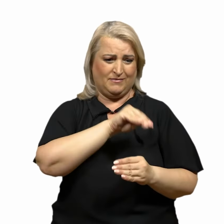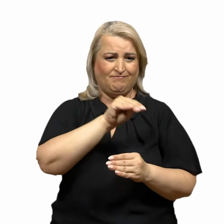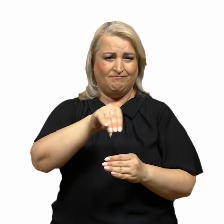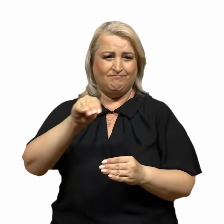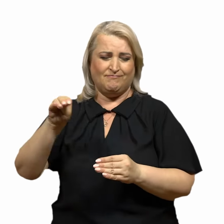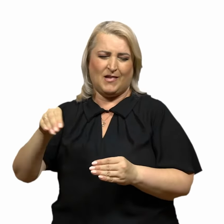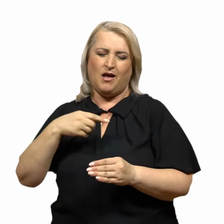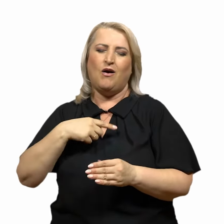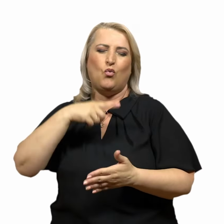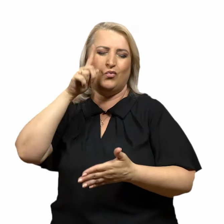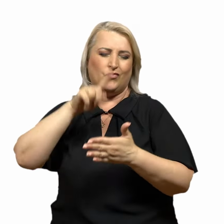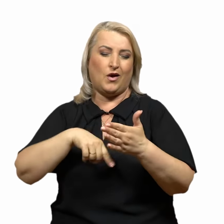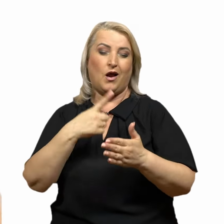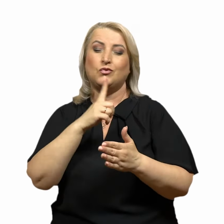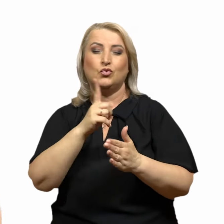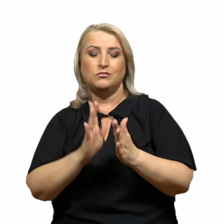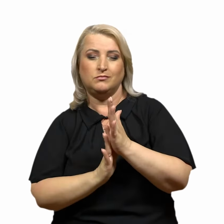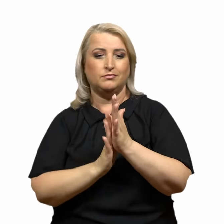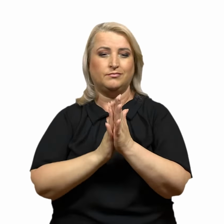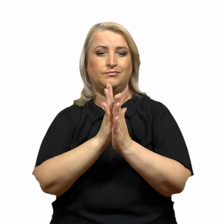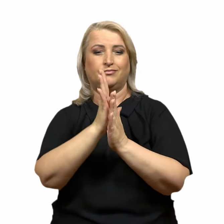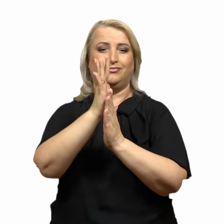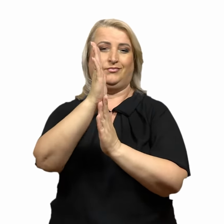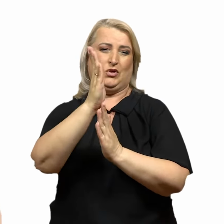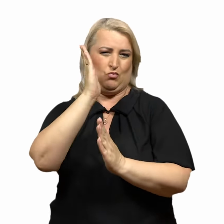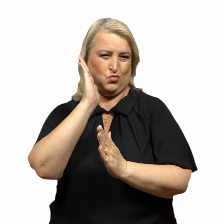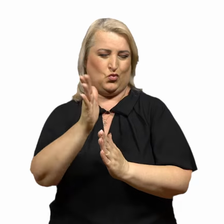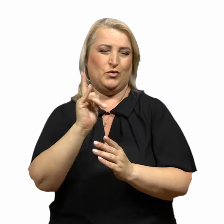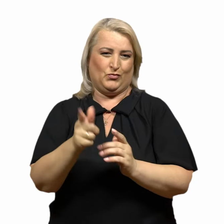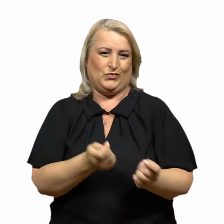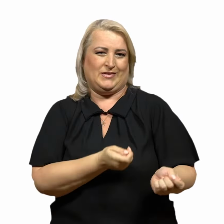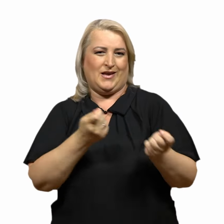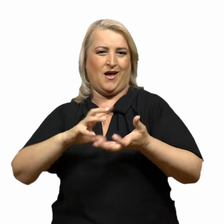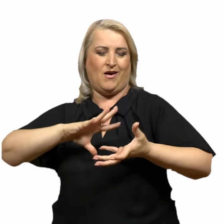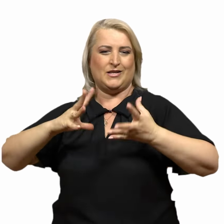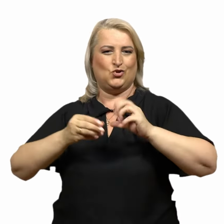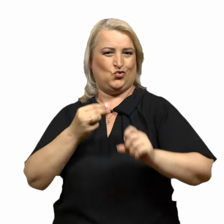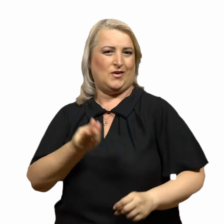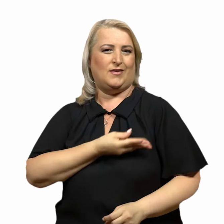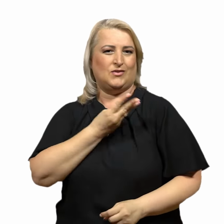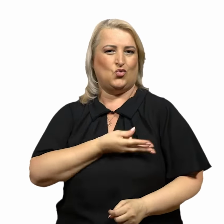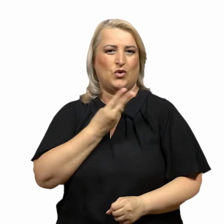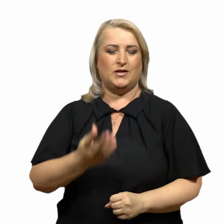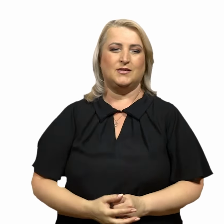asiguri că unele dintre ele se vor transforma în plante și îți vor aduce rezultatele dorite.